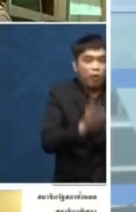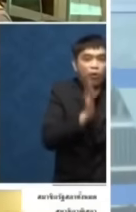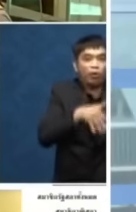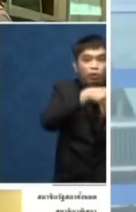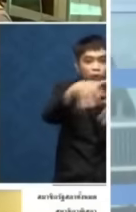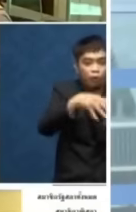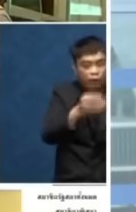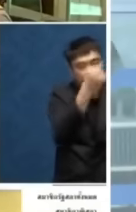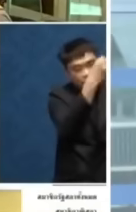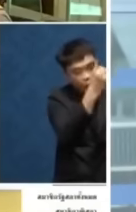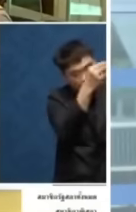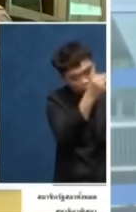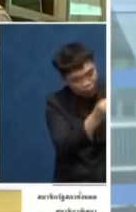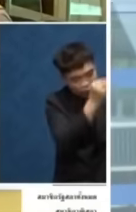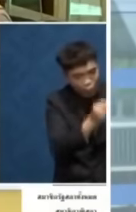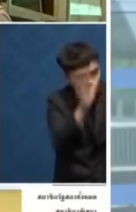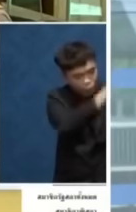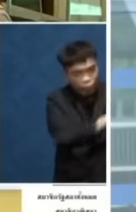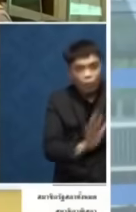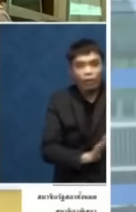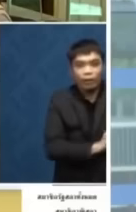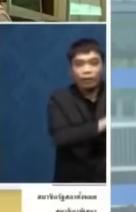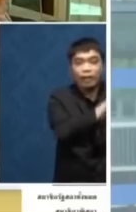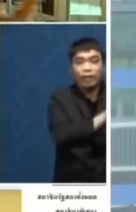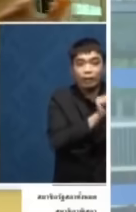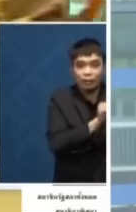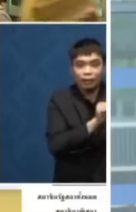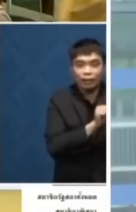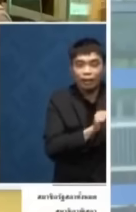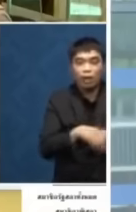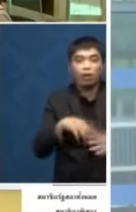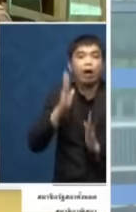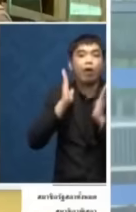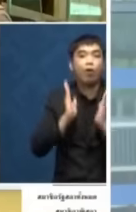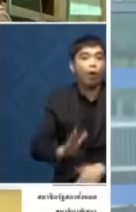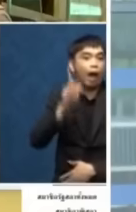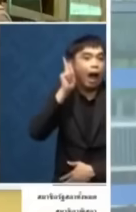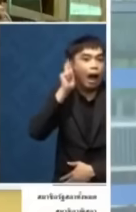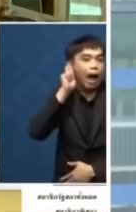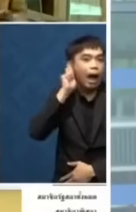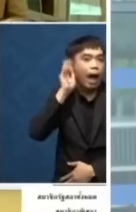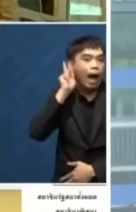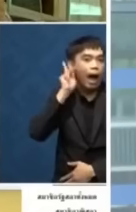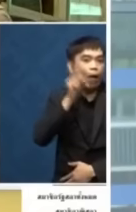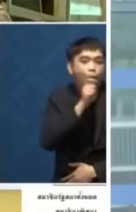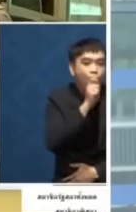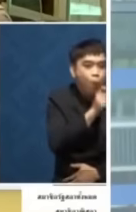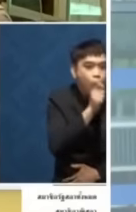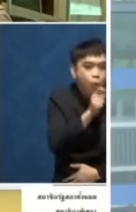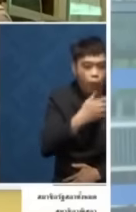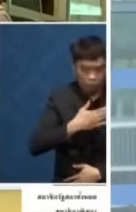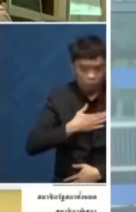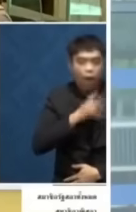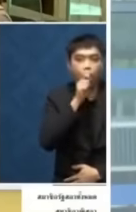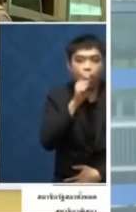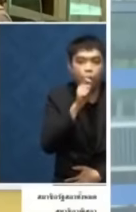ยฮะพลเอกเสรีพิสุทธิ์เนี่ยนะครับก็ขึ้นมาอภิปรายต่อก็หลักๆพูดถึงบอกว่าเอ๊ะที่ประเด็นขัดแย้งเพราะอย่างที่บอกพูดไปเนี่ยนะหลายท่านพูดไ